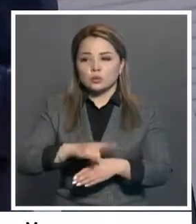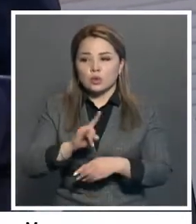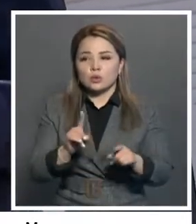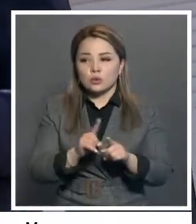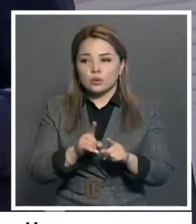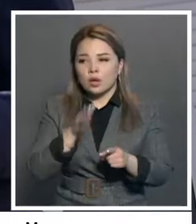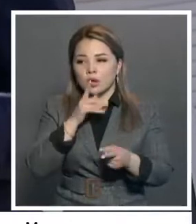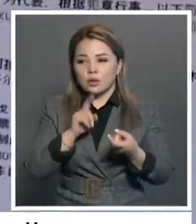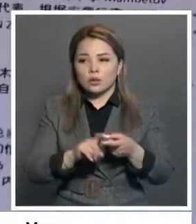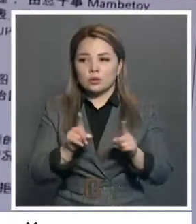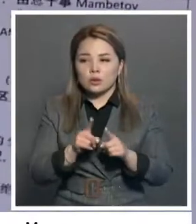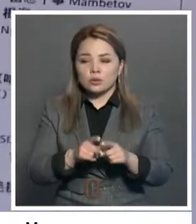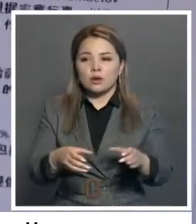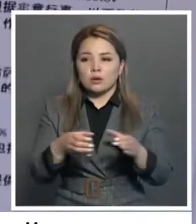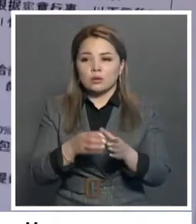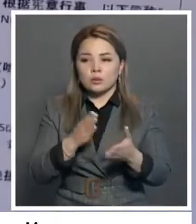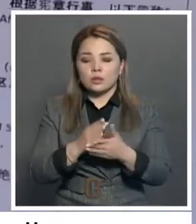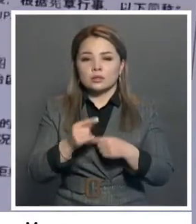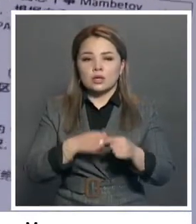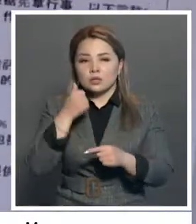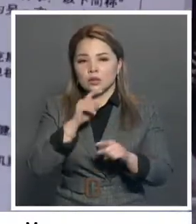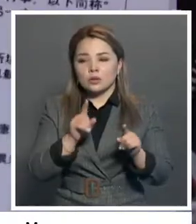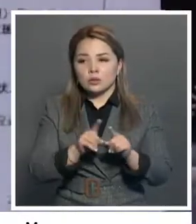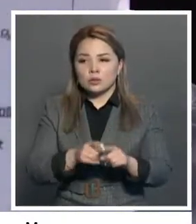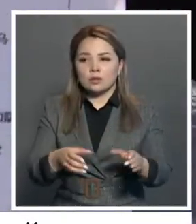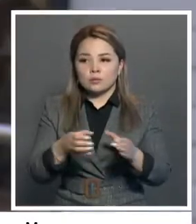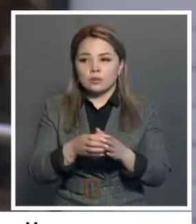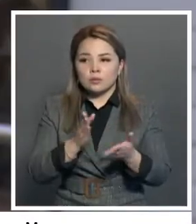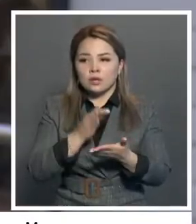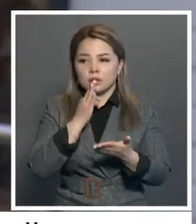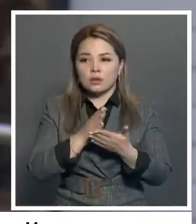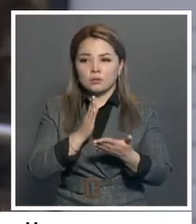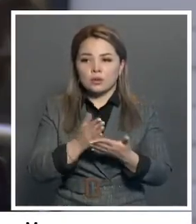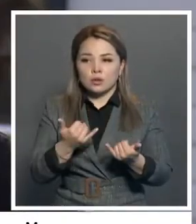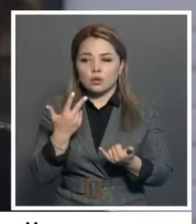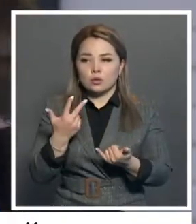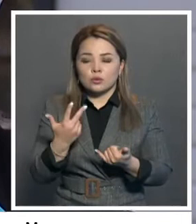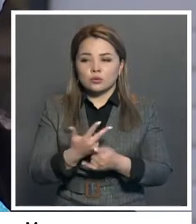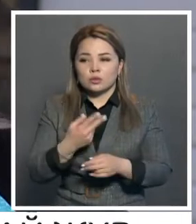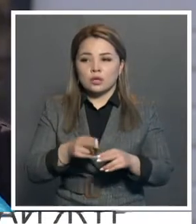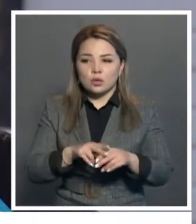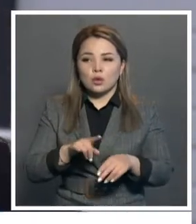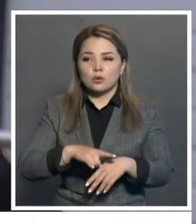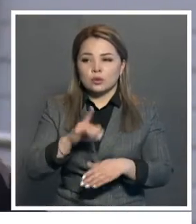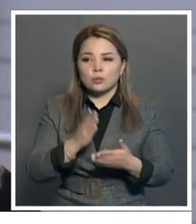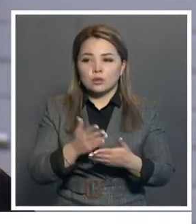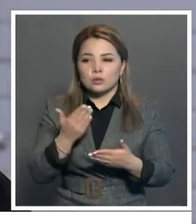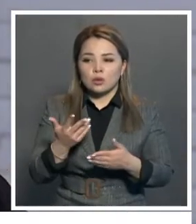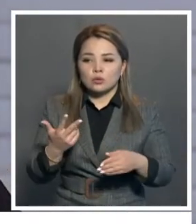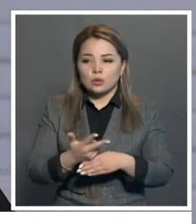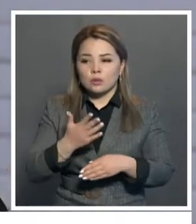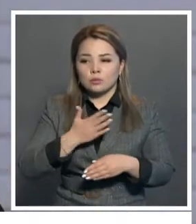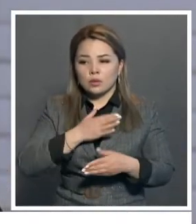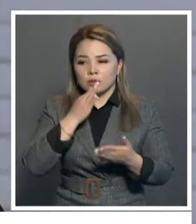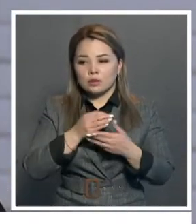уәделі уақыт бірнеше рет кері жылжи бергенде ғана алданғанын білген. Үш рет болды, үш рет ұша алмады. Соны үшінші рет біз біліп